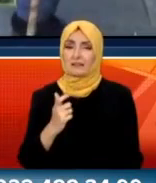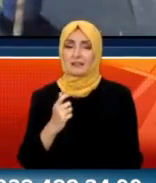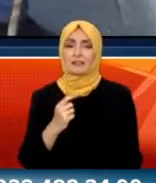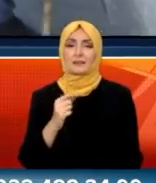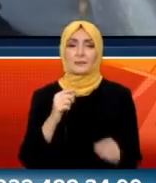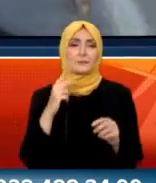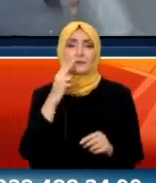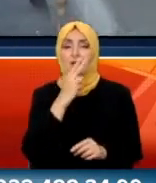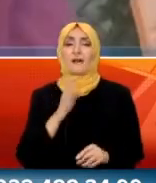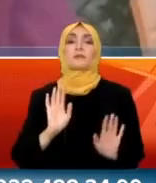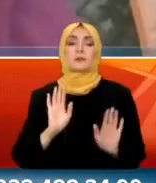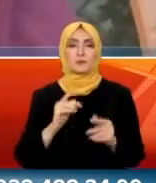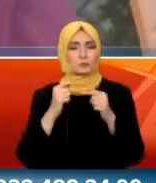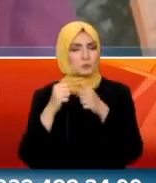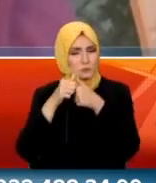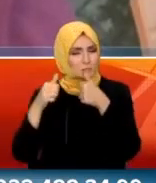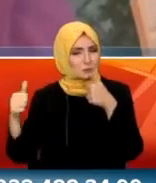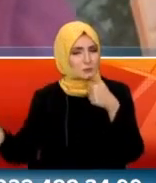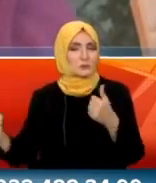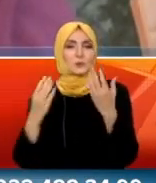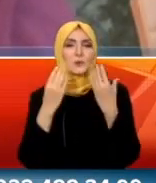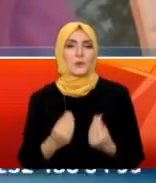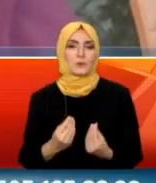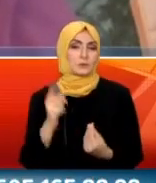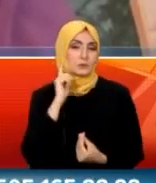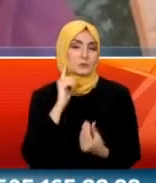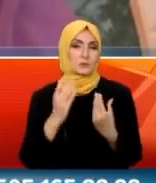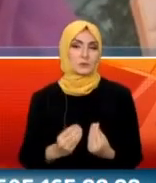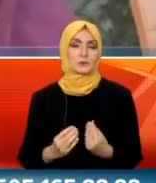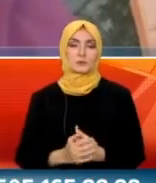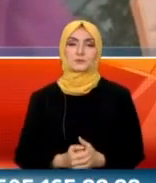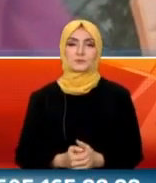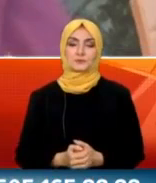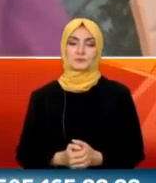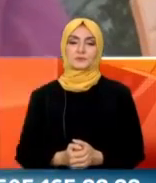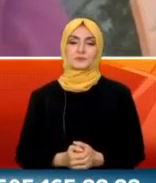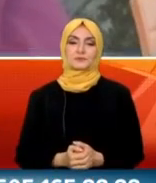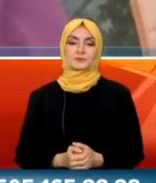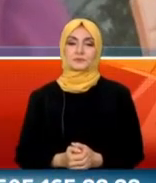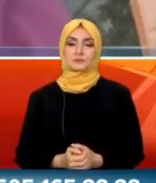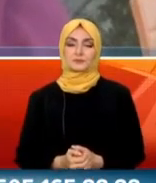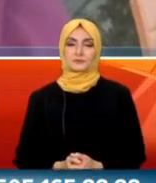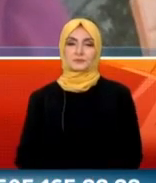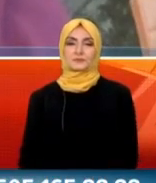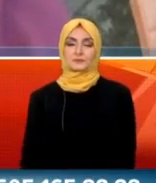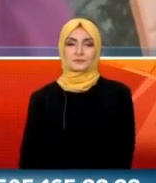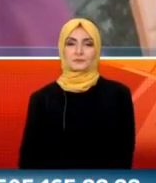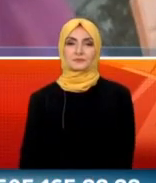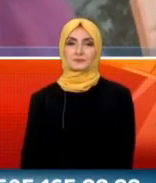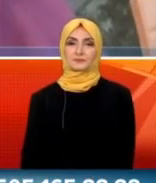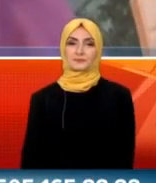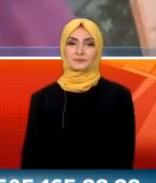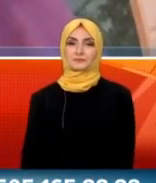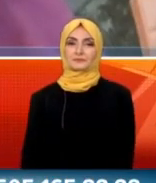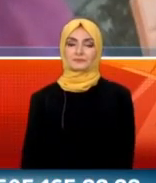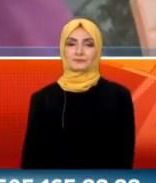sayesinde 74 ülke gezdi. İnsanlar sıraya giriyordu. Bir günde 800 bin, 1500 fotoğrafım çekiliyordu. Efendime söyleyeyim,